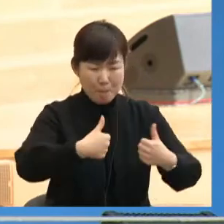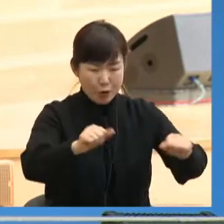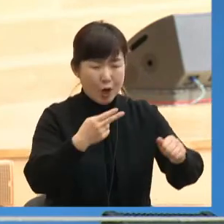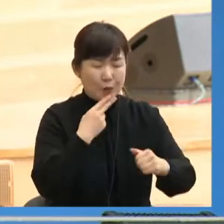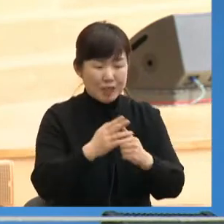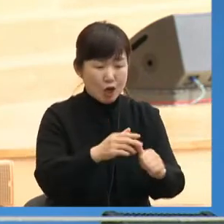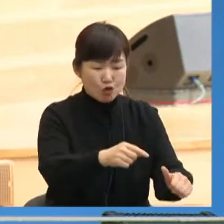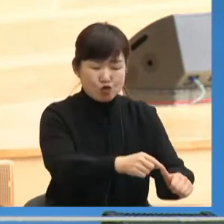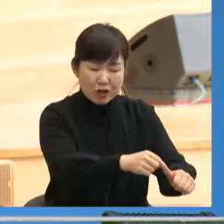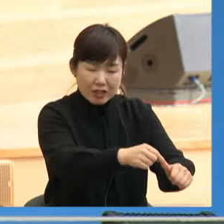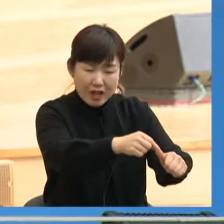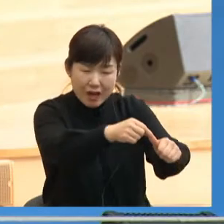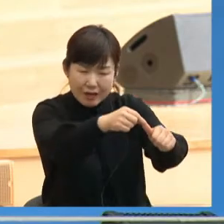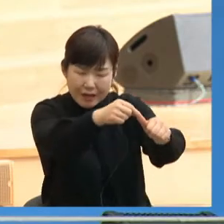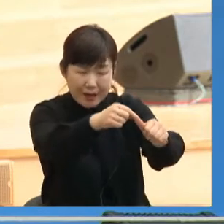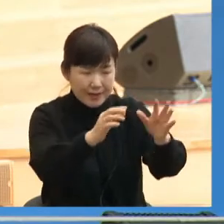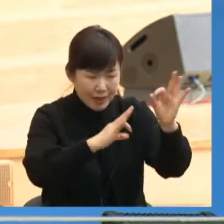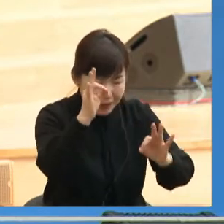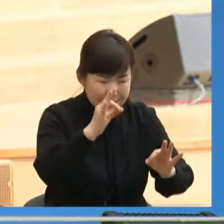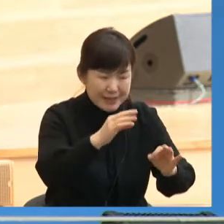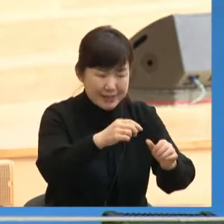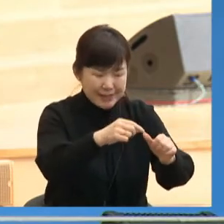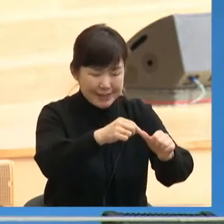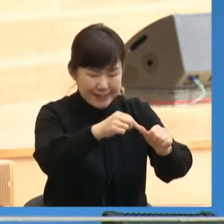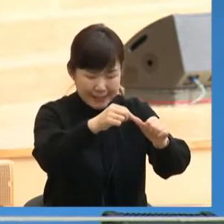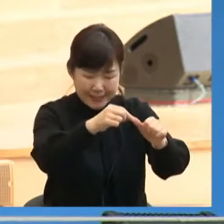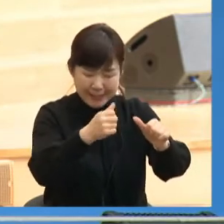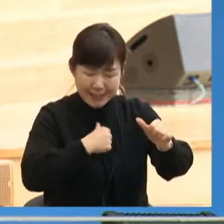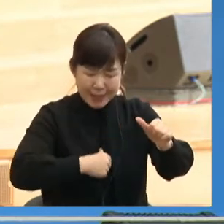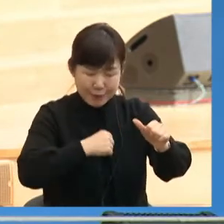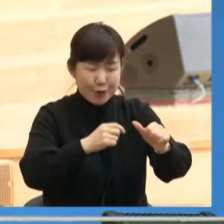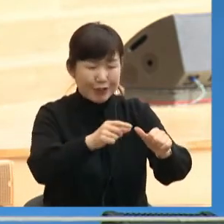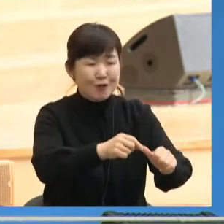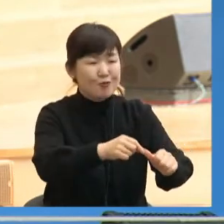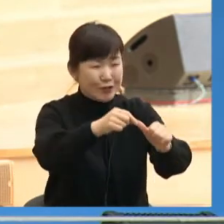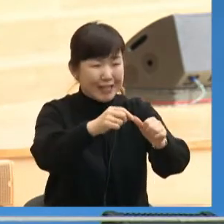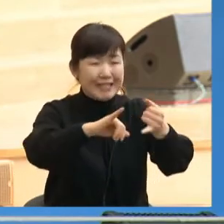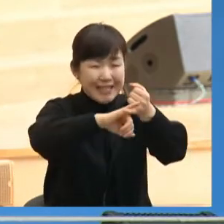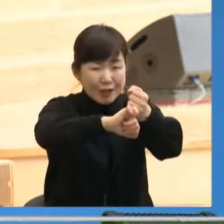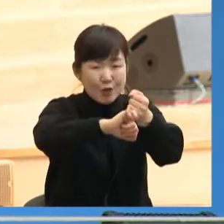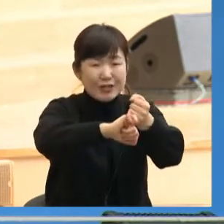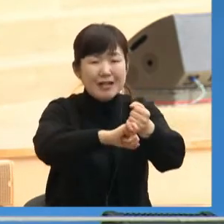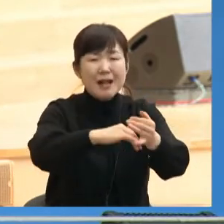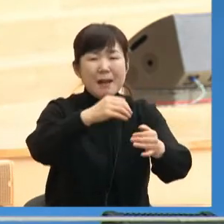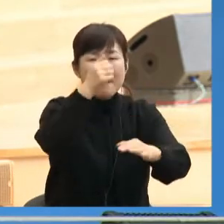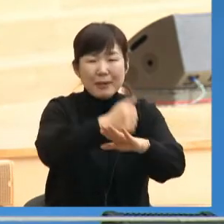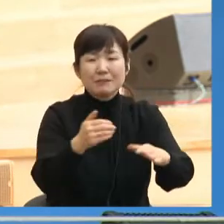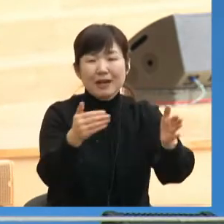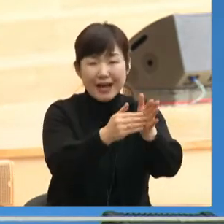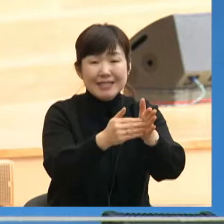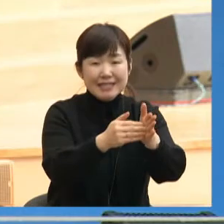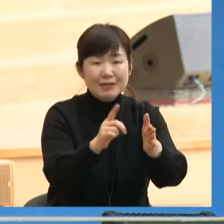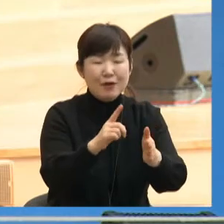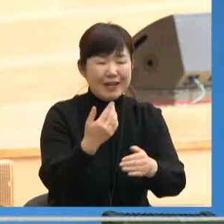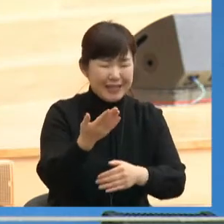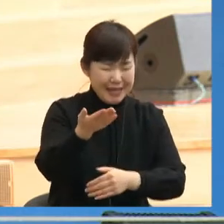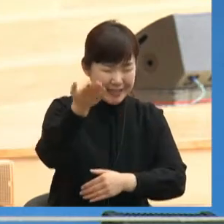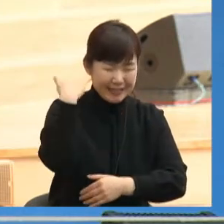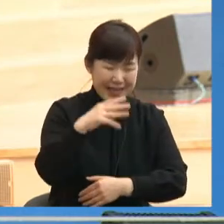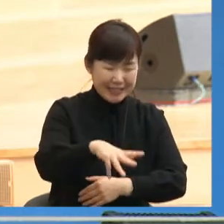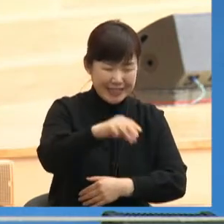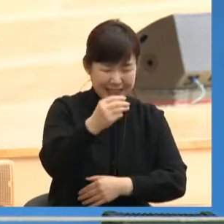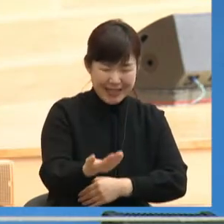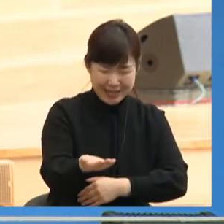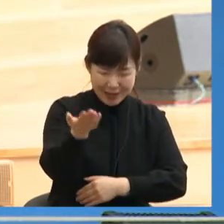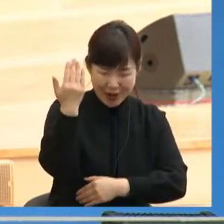구원을 중간에 취소할 수 있음에도 불구하고 취소하지 않으시고 우리를 구원하시겠다고 하는 이 약속은 창세전에 한 약속을 지키신